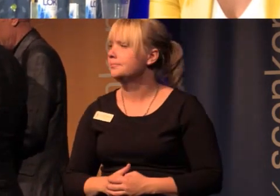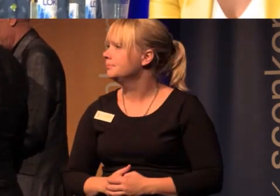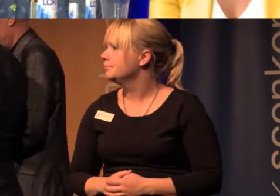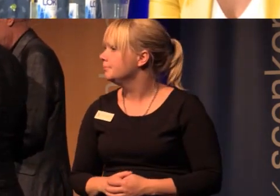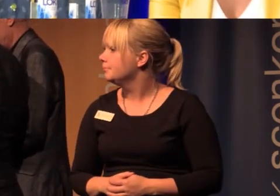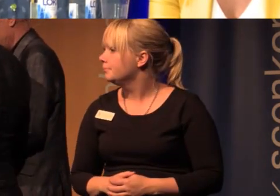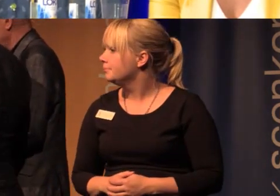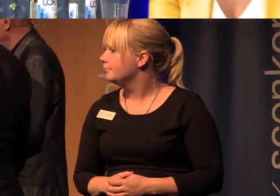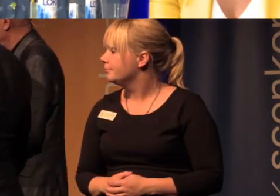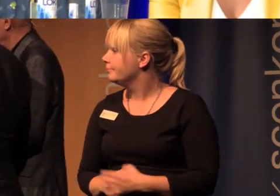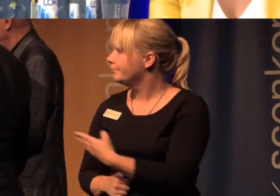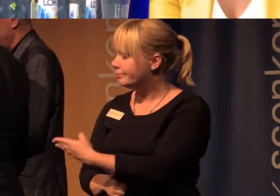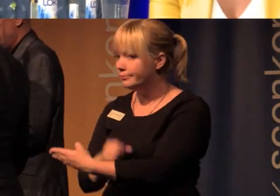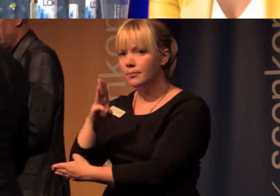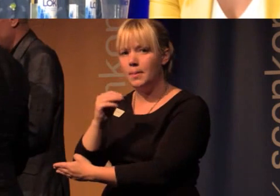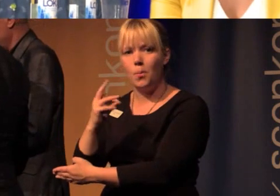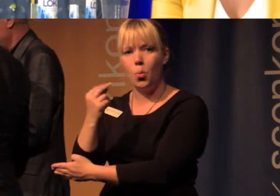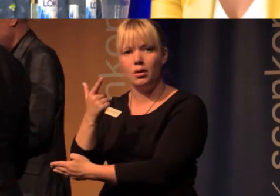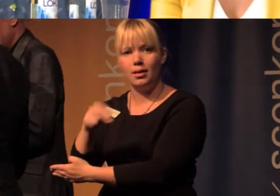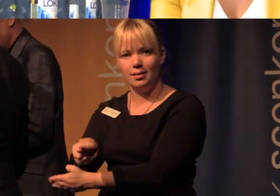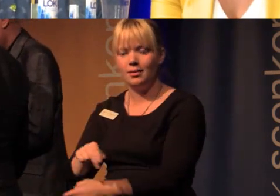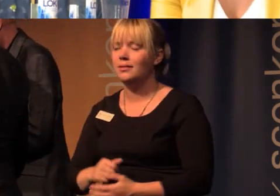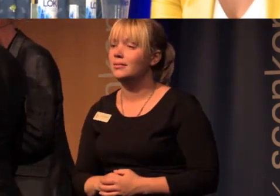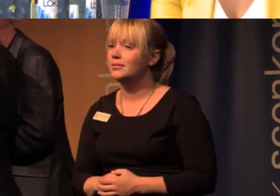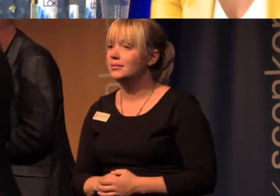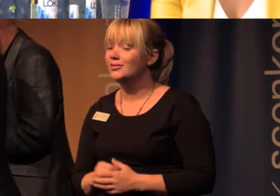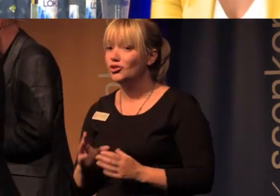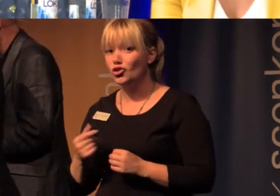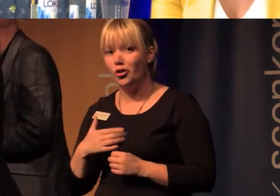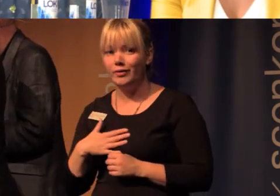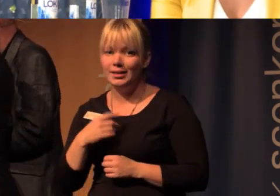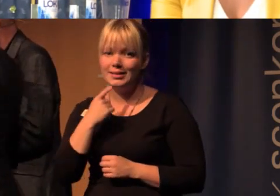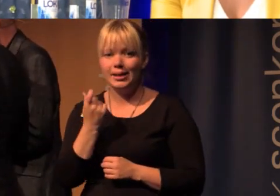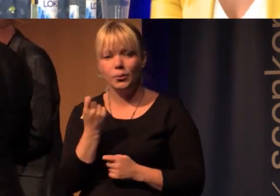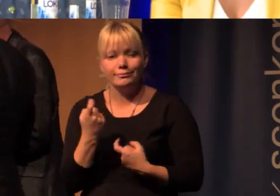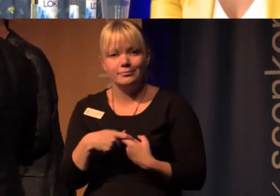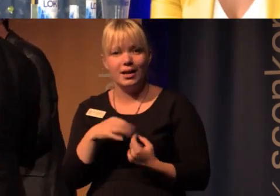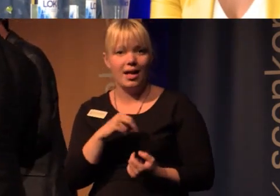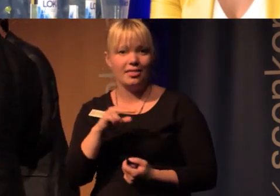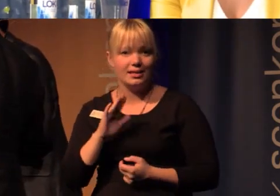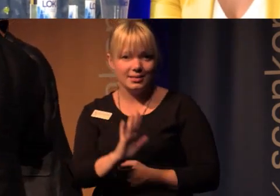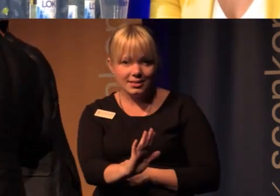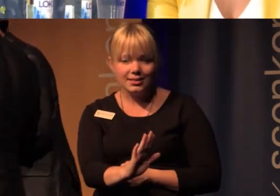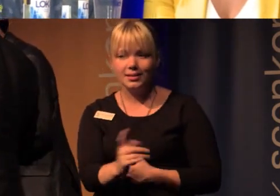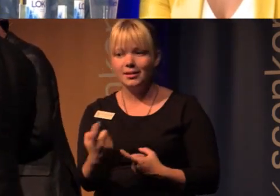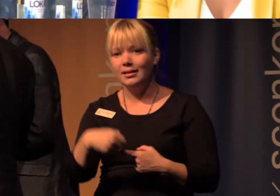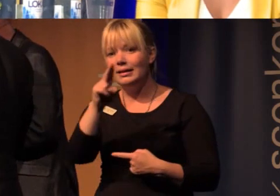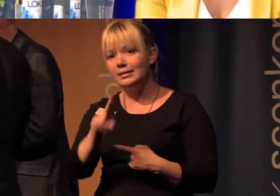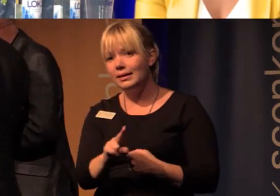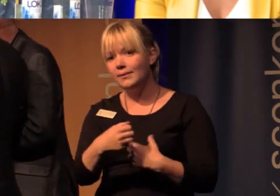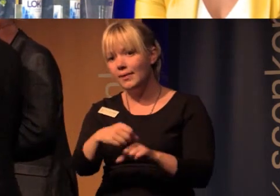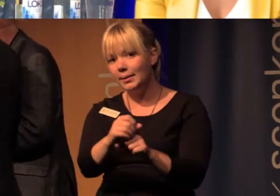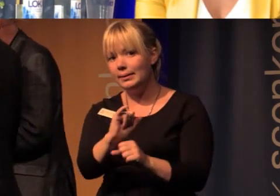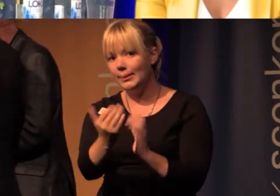Ja, det är Mårten. Ja, jag skulle bara vilja snabbt replikera på Hannas om estetisk verksamhet i